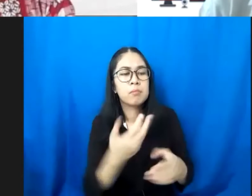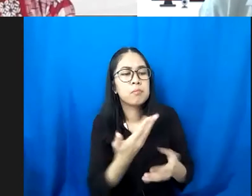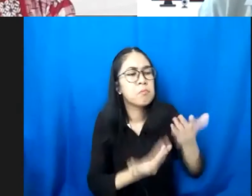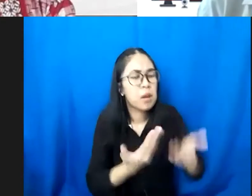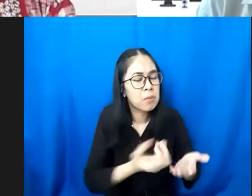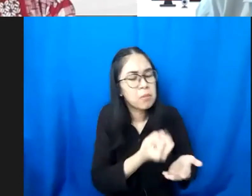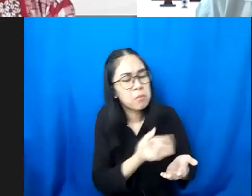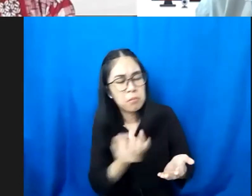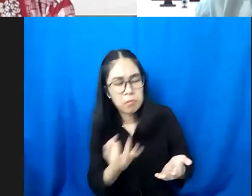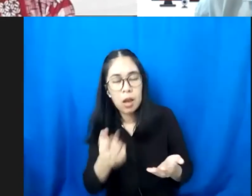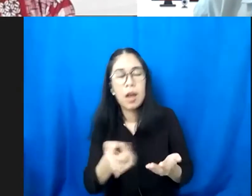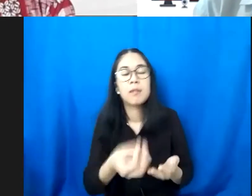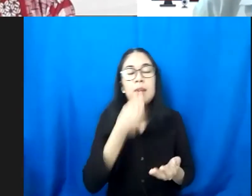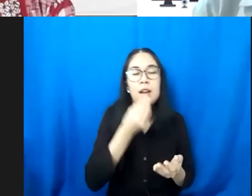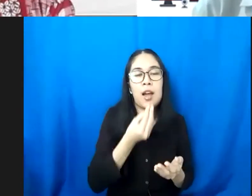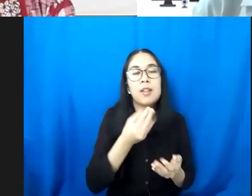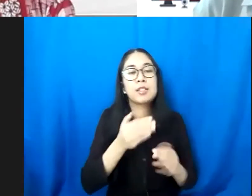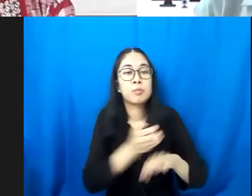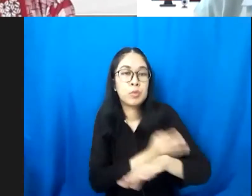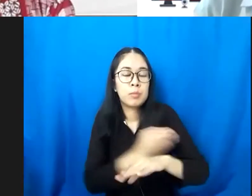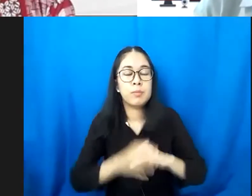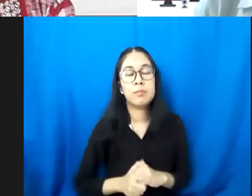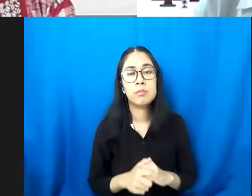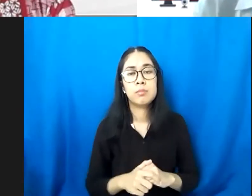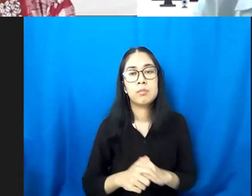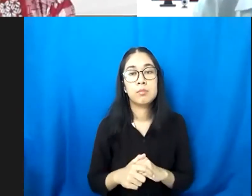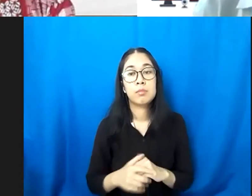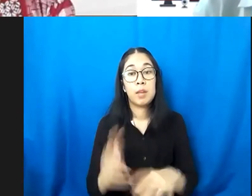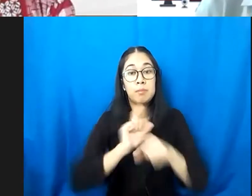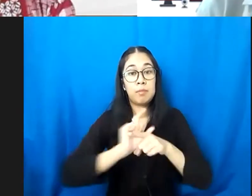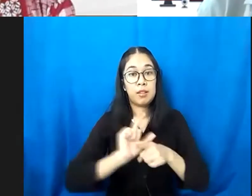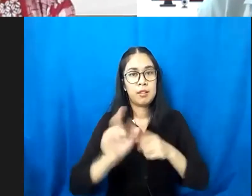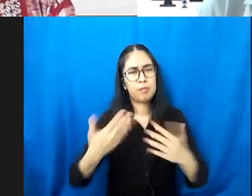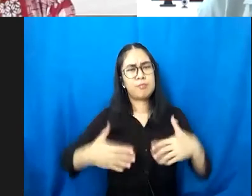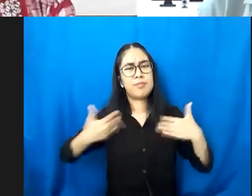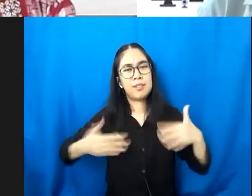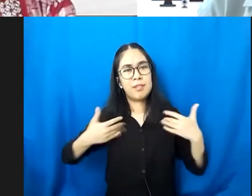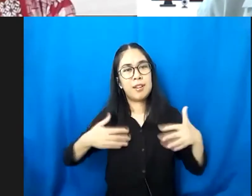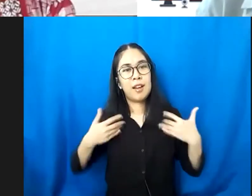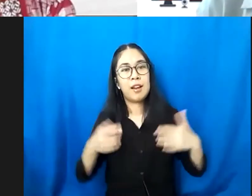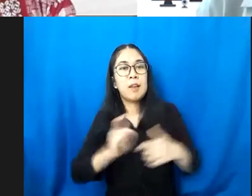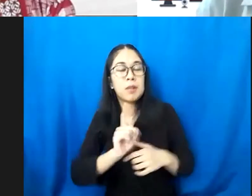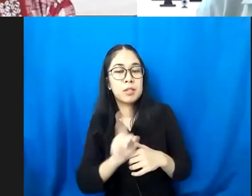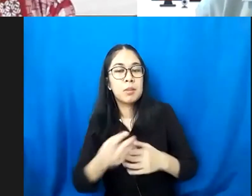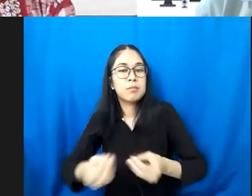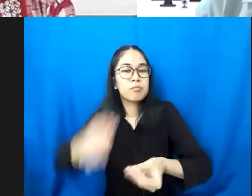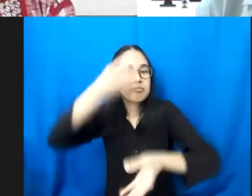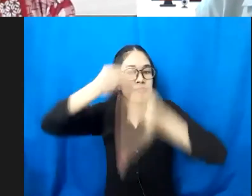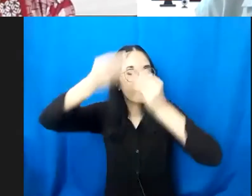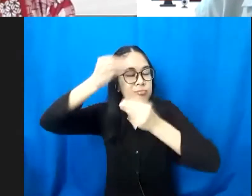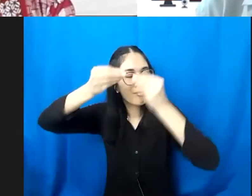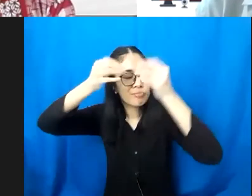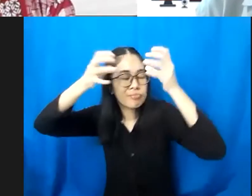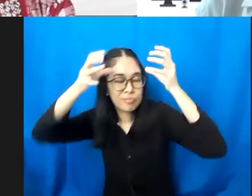instan. Saya sangat senang mengikuti pelatihan seperti ini karena banyak hal yang saya dapat.